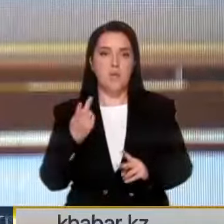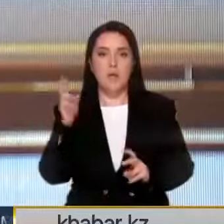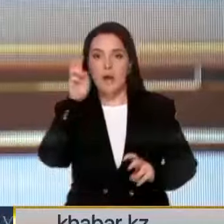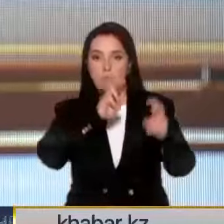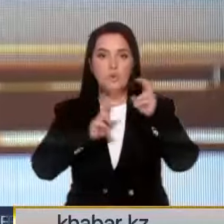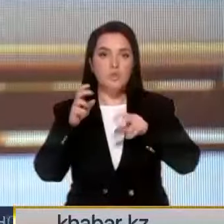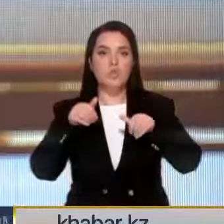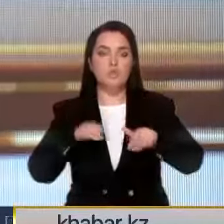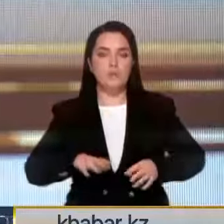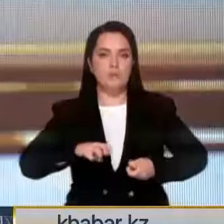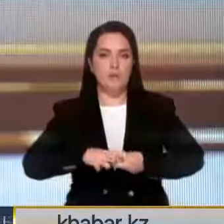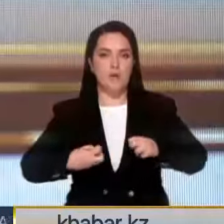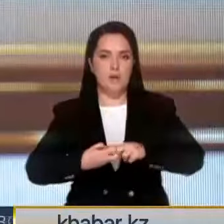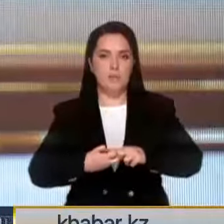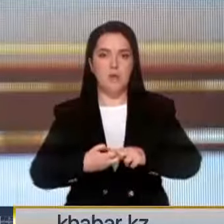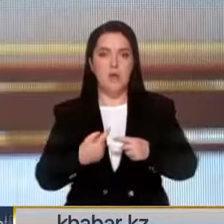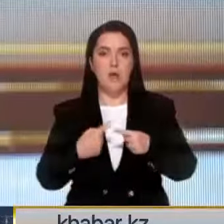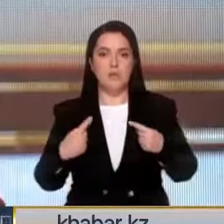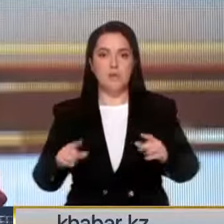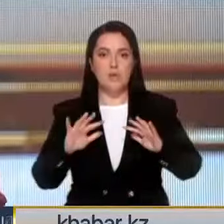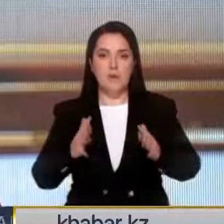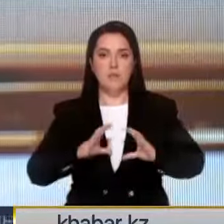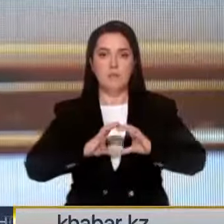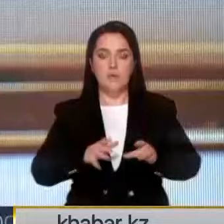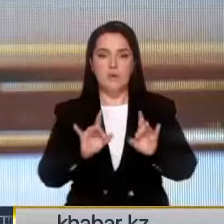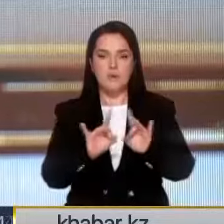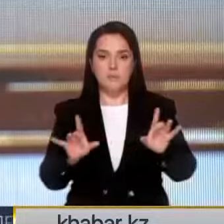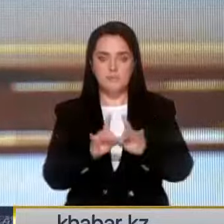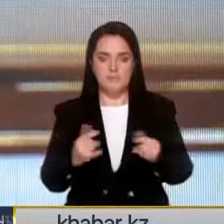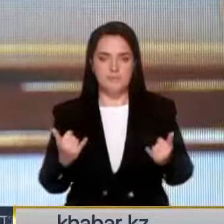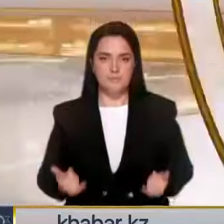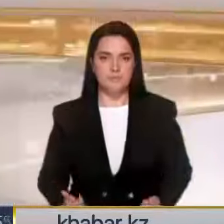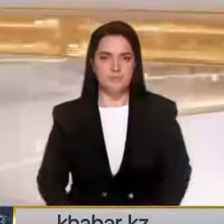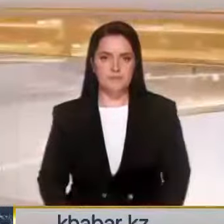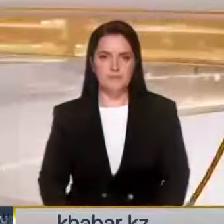объединяют усилия для поиска решений глобальных проблем. О других новостях наш дайджест.